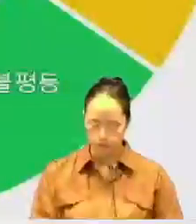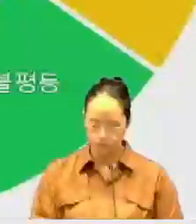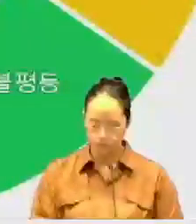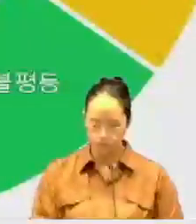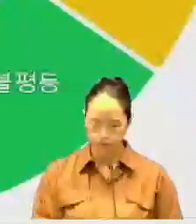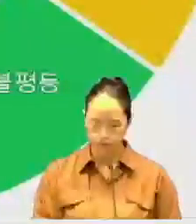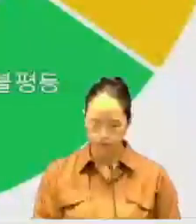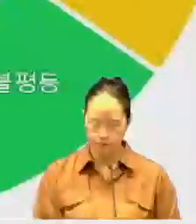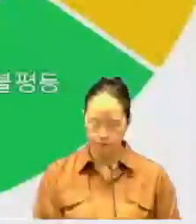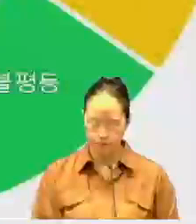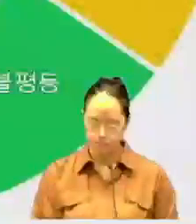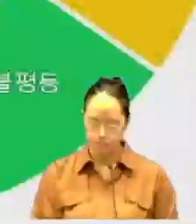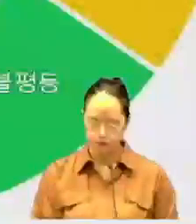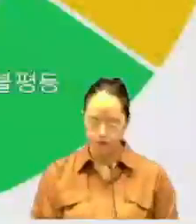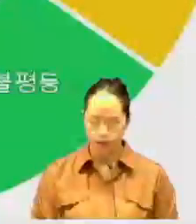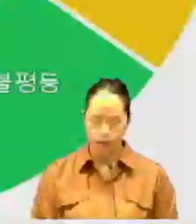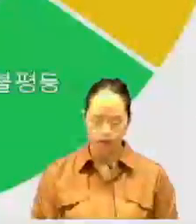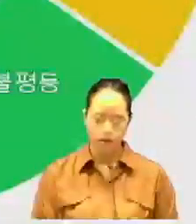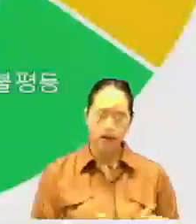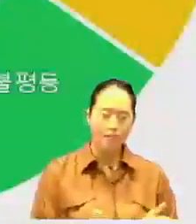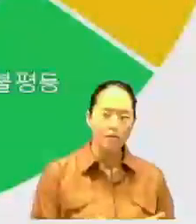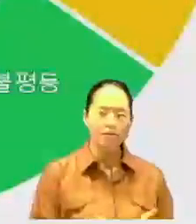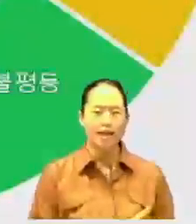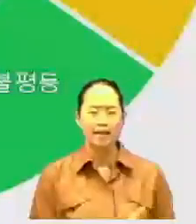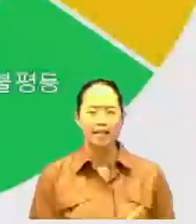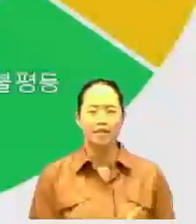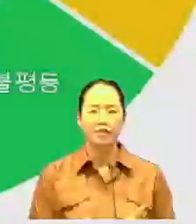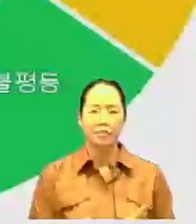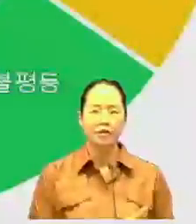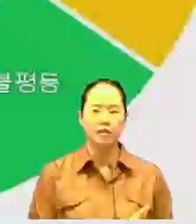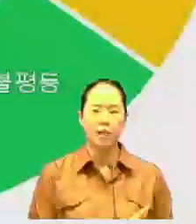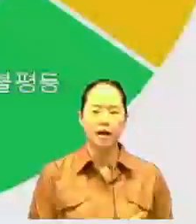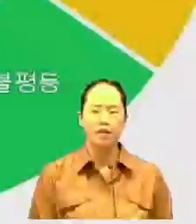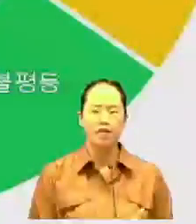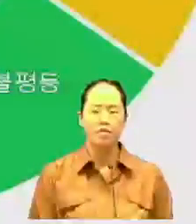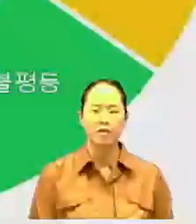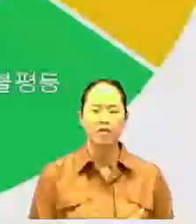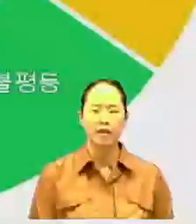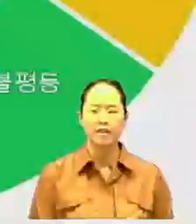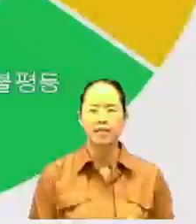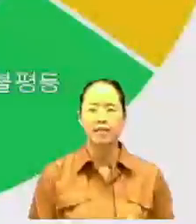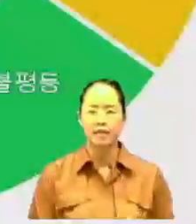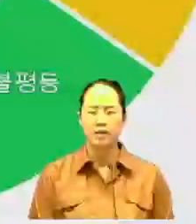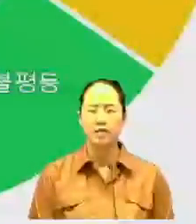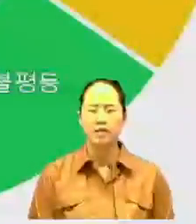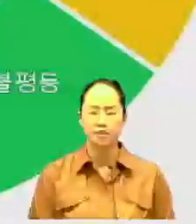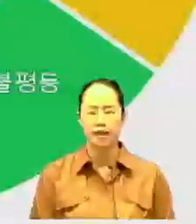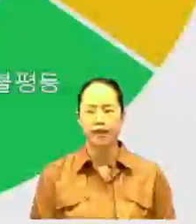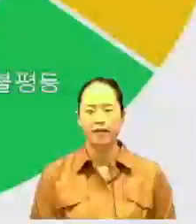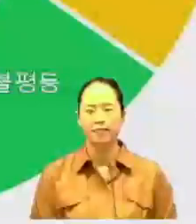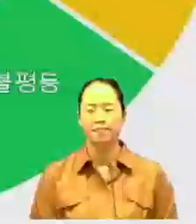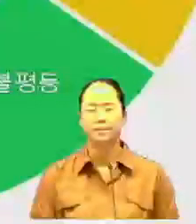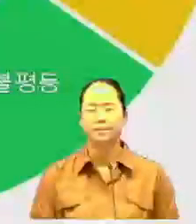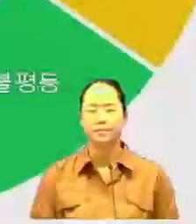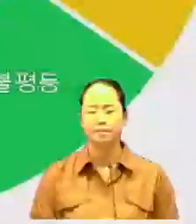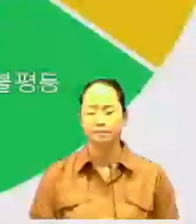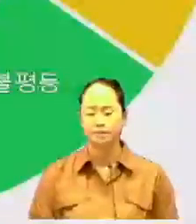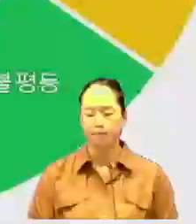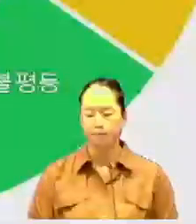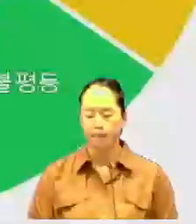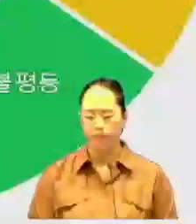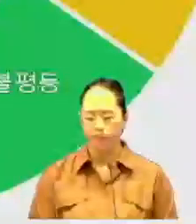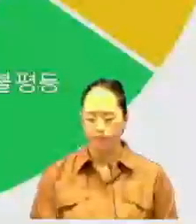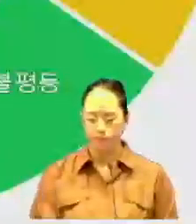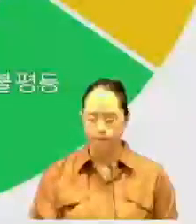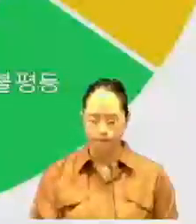智能这个科技的问题啊，等等等等。然而圣经里面所提到的人所面对的最重要的问题就是